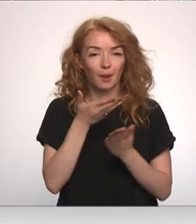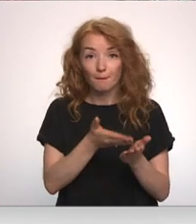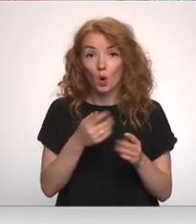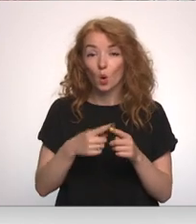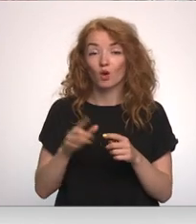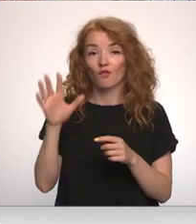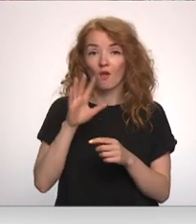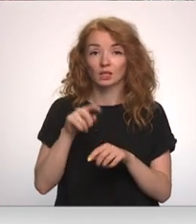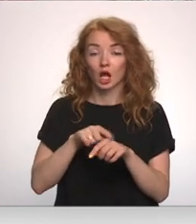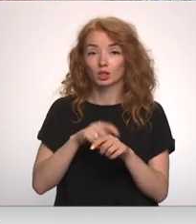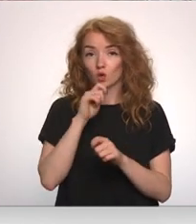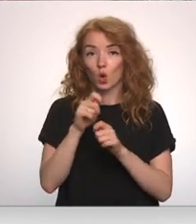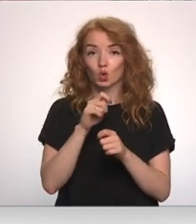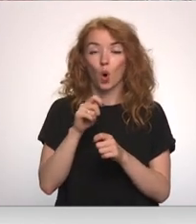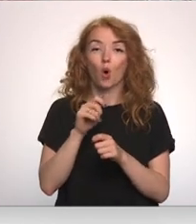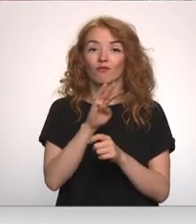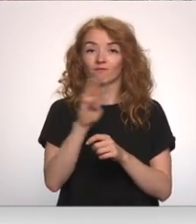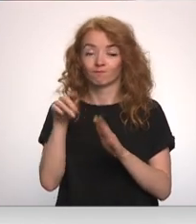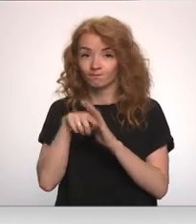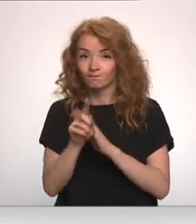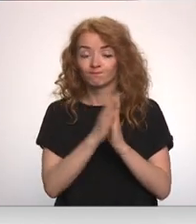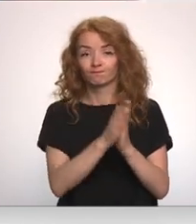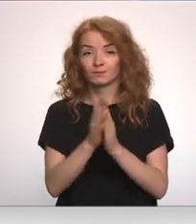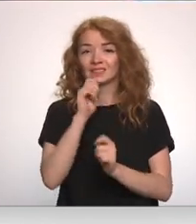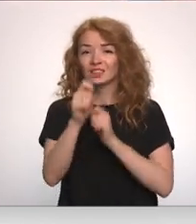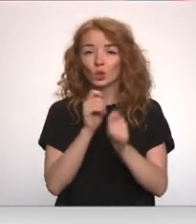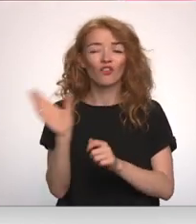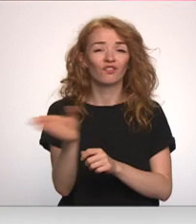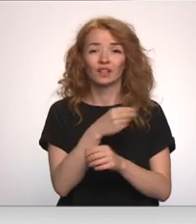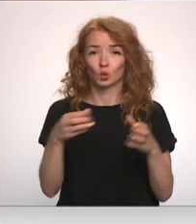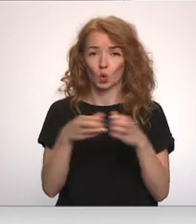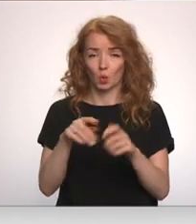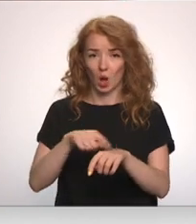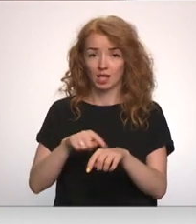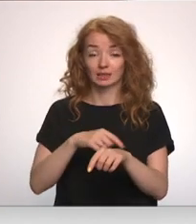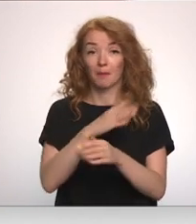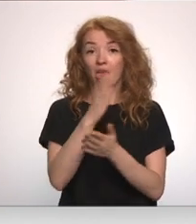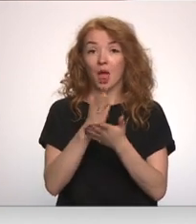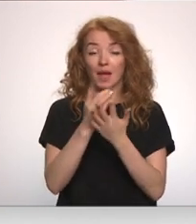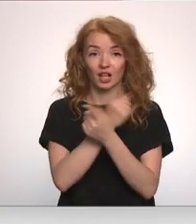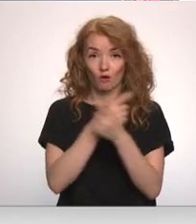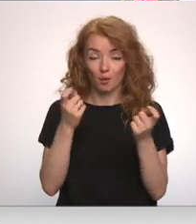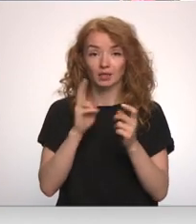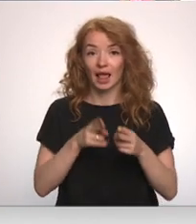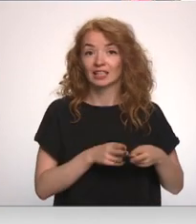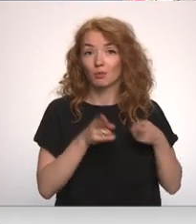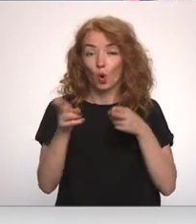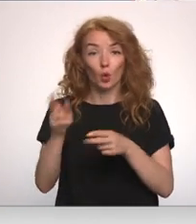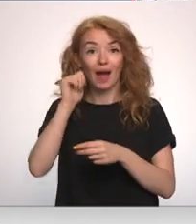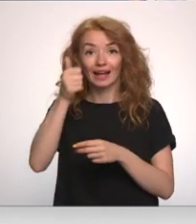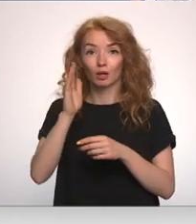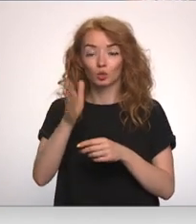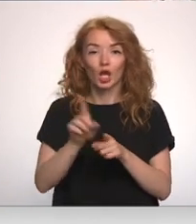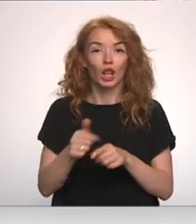Valsts asins donoru centra mājaslapā ir aicinājums ziedot visu grupu asinis un pieejamā informācija liecina, ka izbraukumā rīt dosies